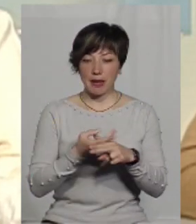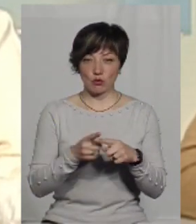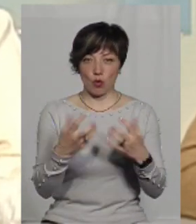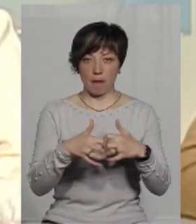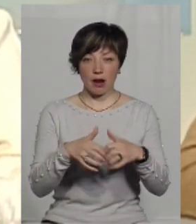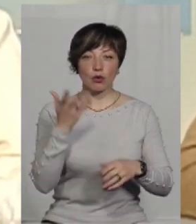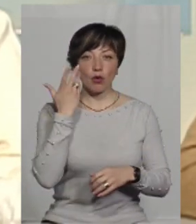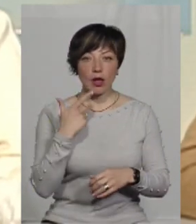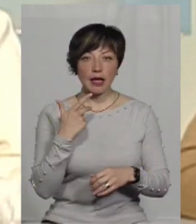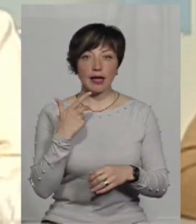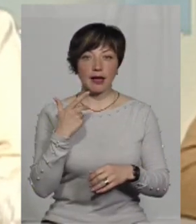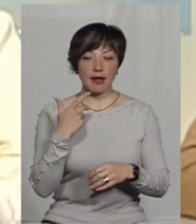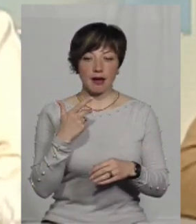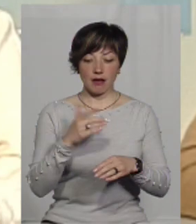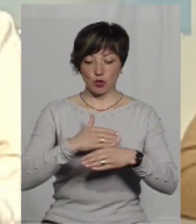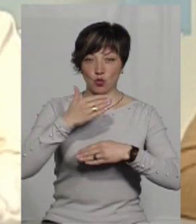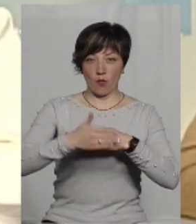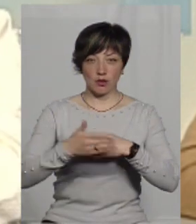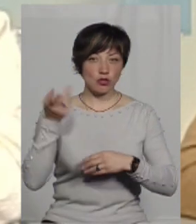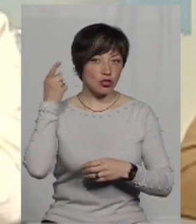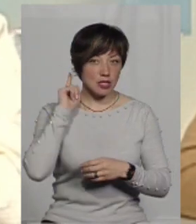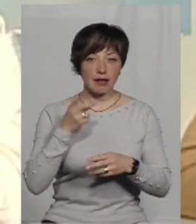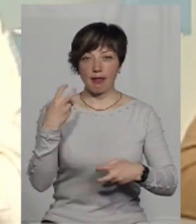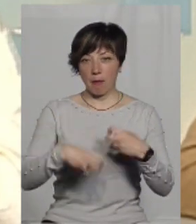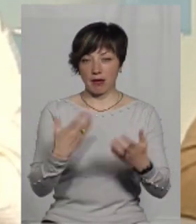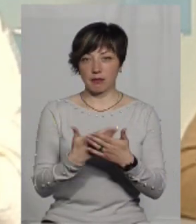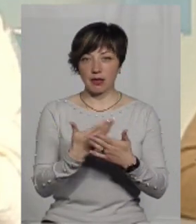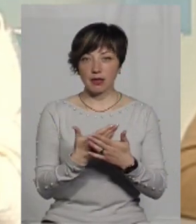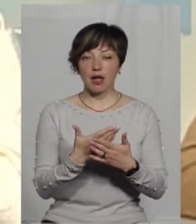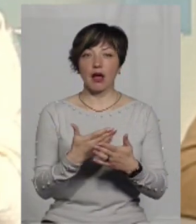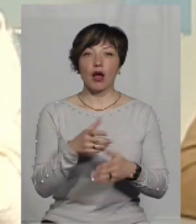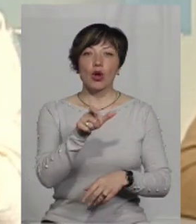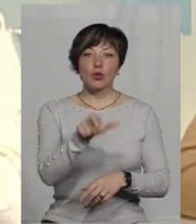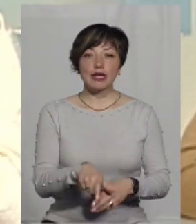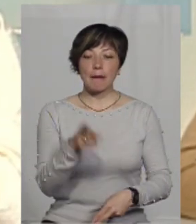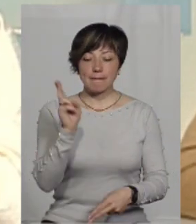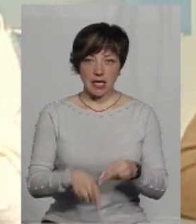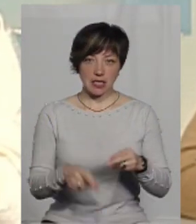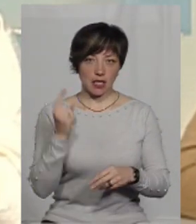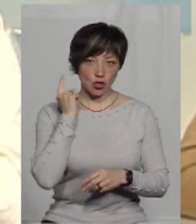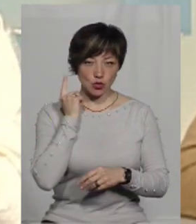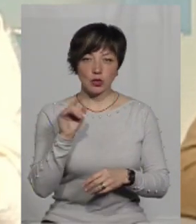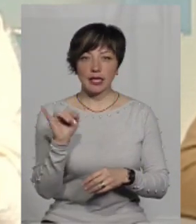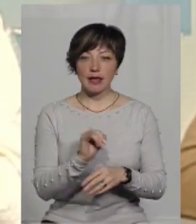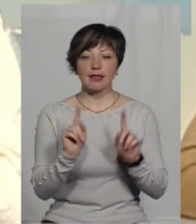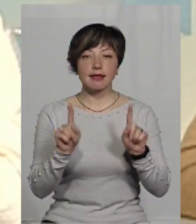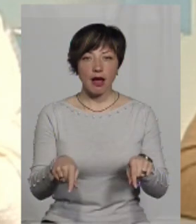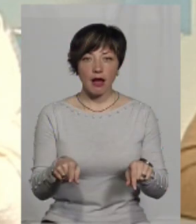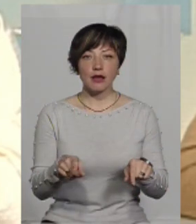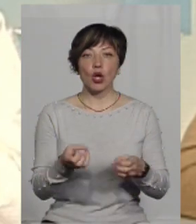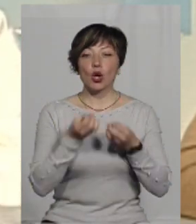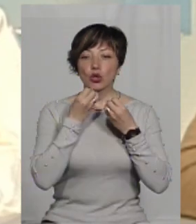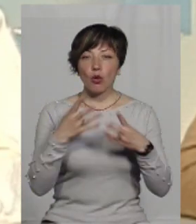цього апарату, коли наружна частина, мовний процесор ламається, виходить зі строю, людина перестає чути. І навіть